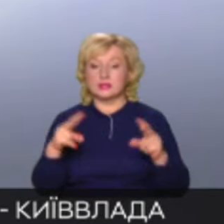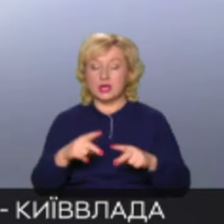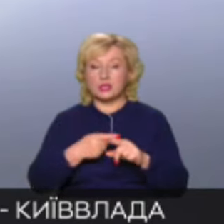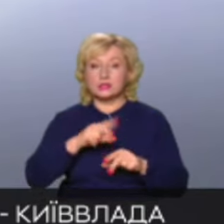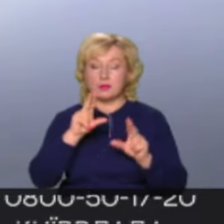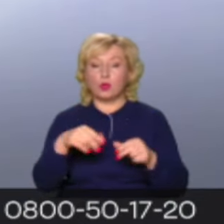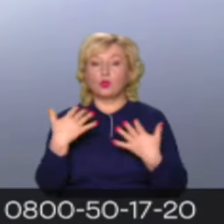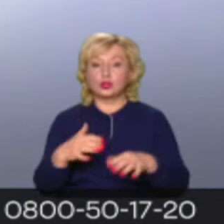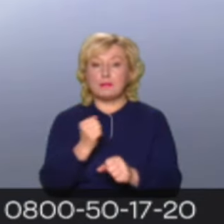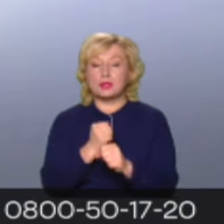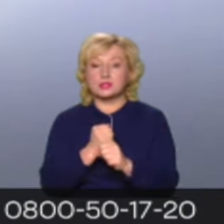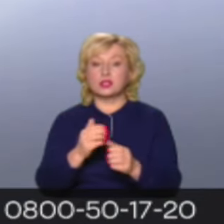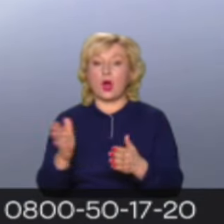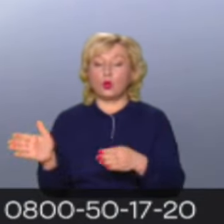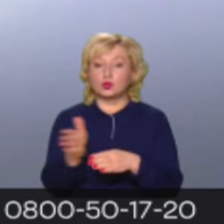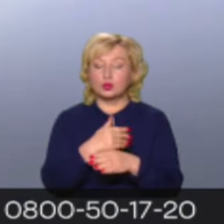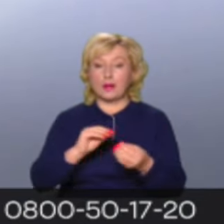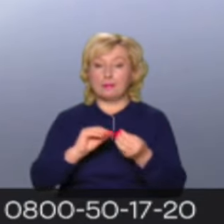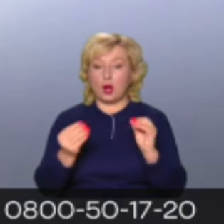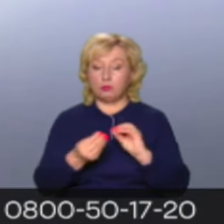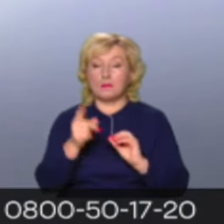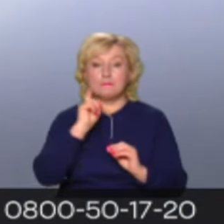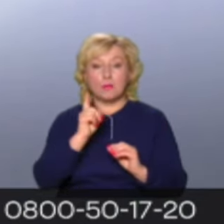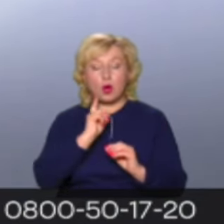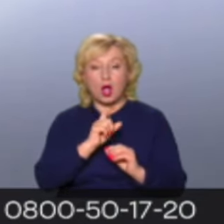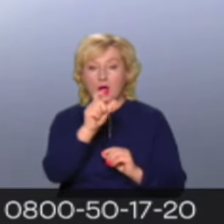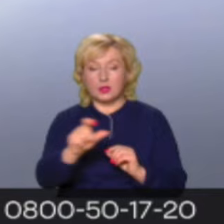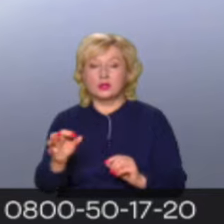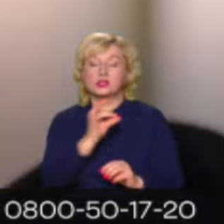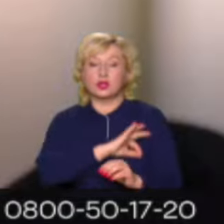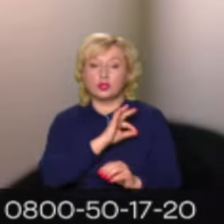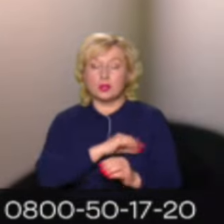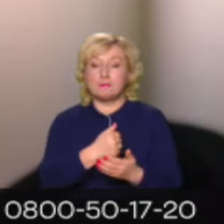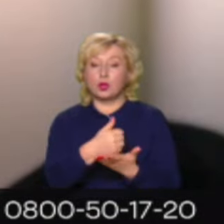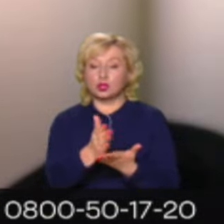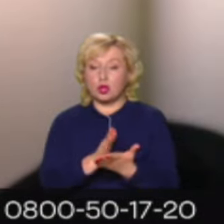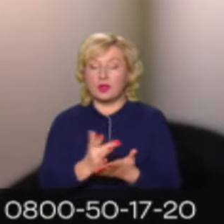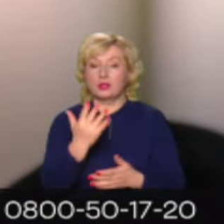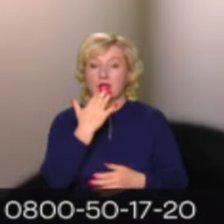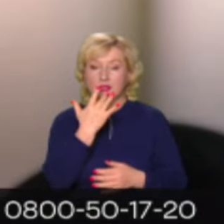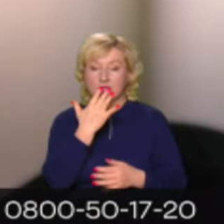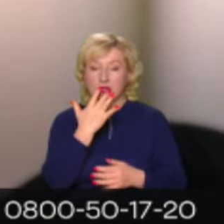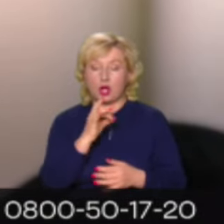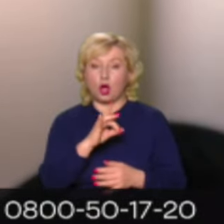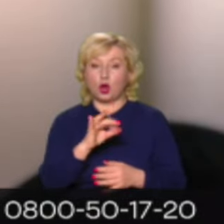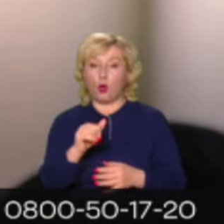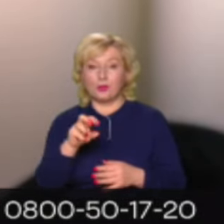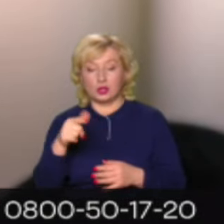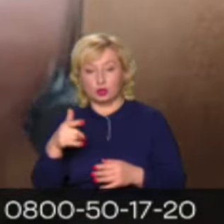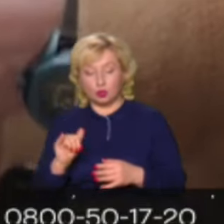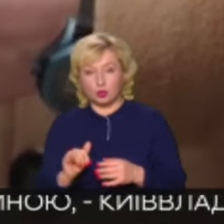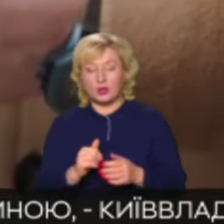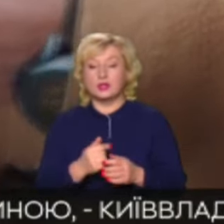вже працюють над усуненням проблеми, ну а поки абонентам радять скористатися послугою національного роумінгу. За однією з